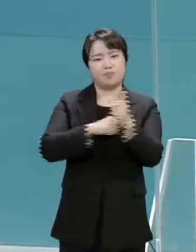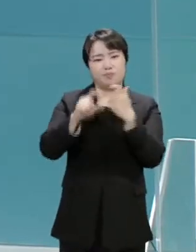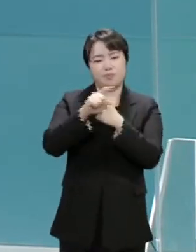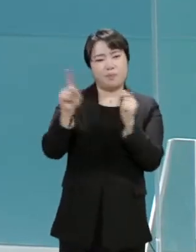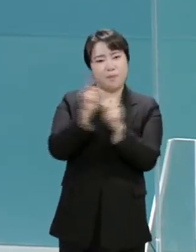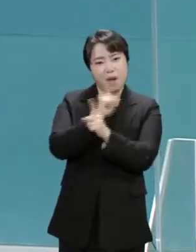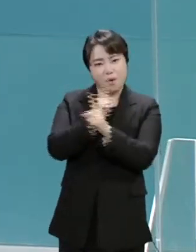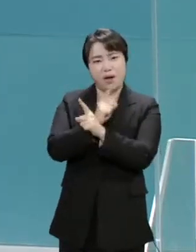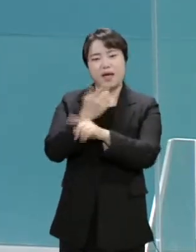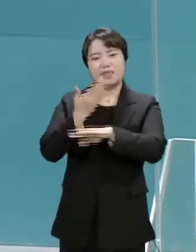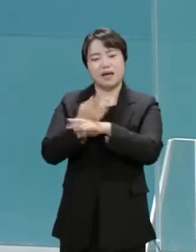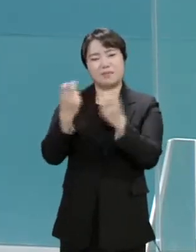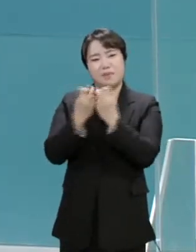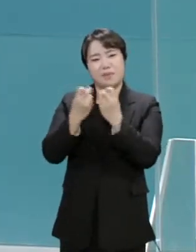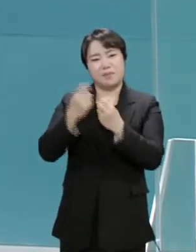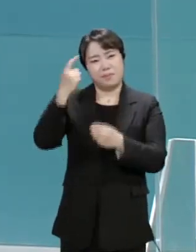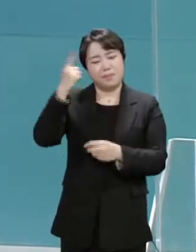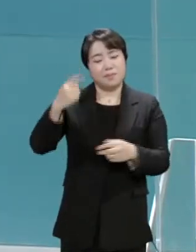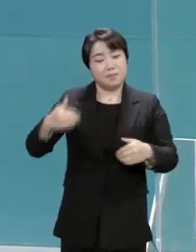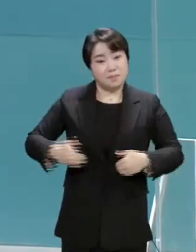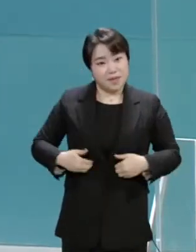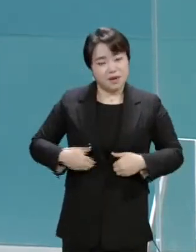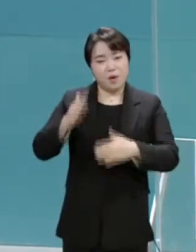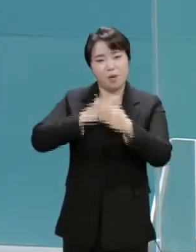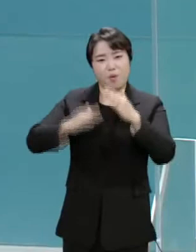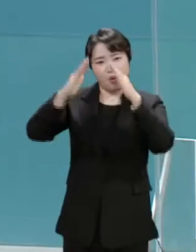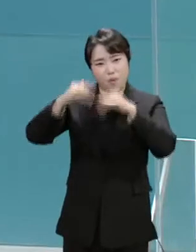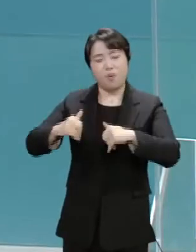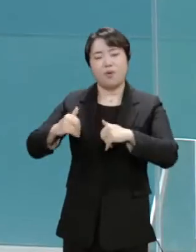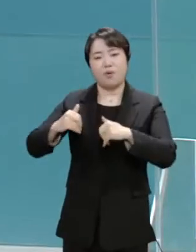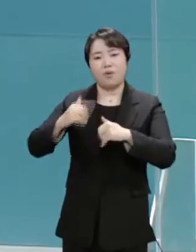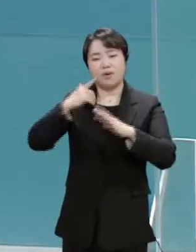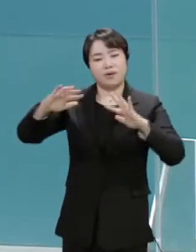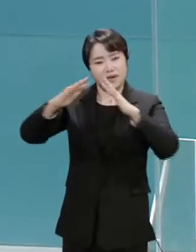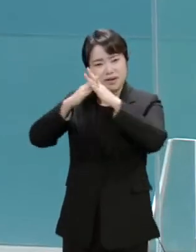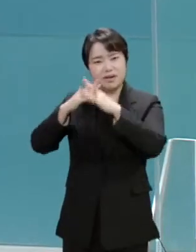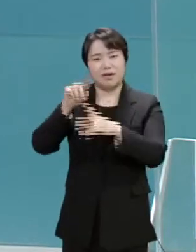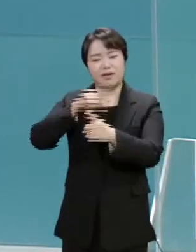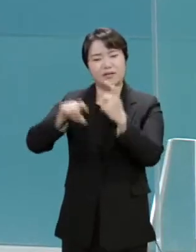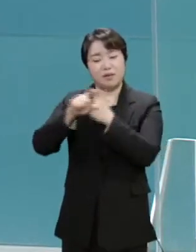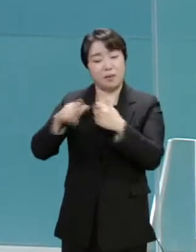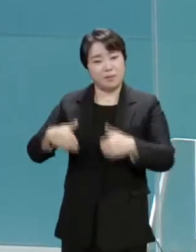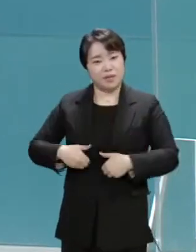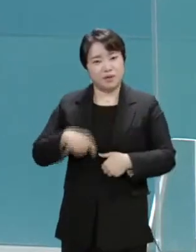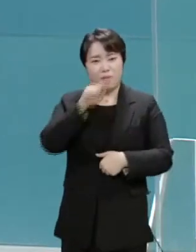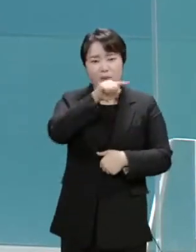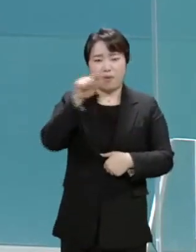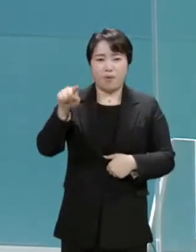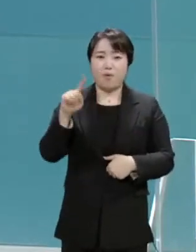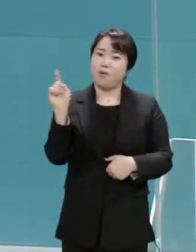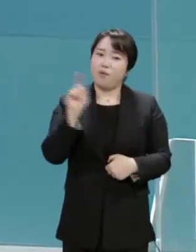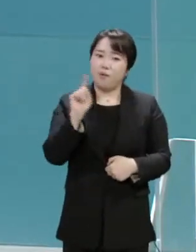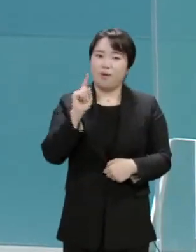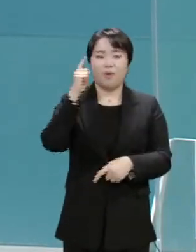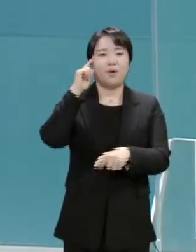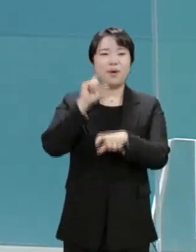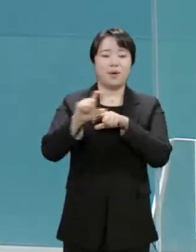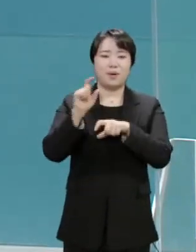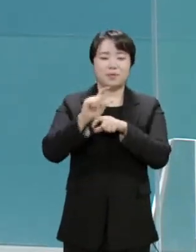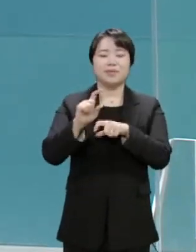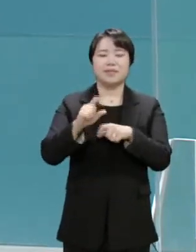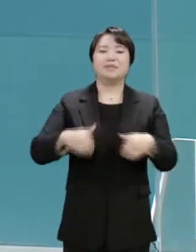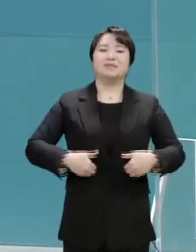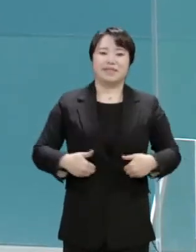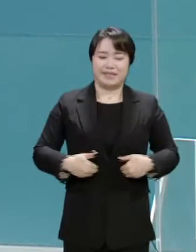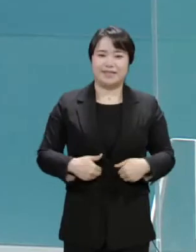환경을 위해서 또 다른 대안책으로 마련되고 있는 뭐 공공재개발이 거론됐습니다만 이 부분에 대해서 시청자 여러분들도 한번 판단해 볼 수 있는